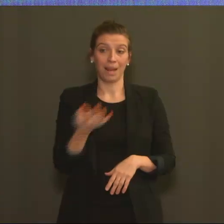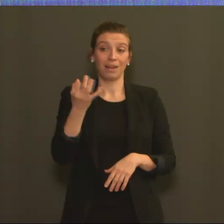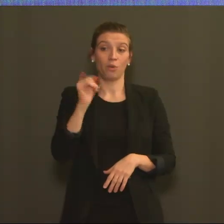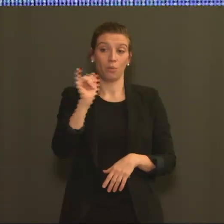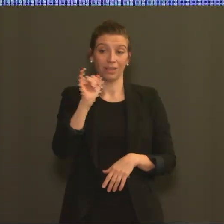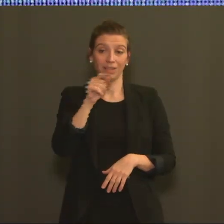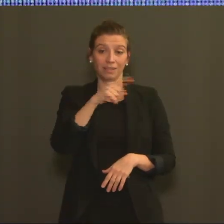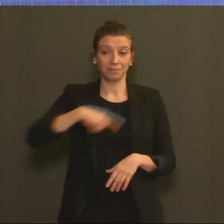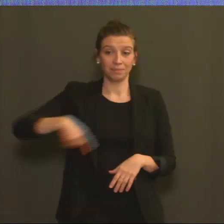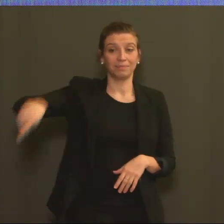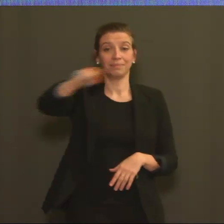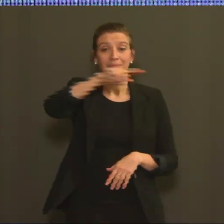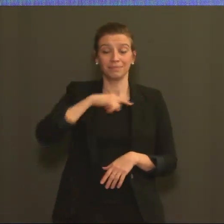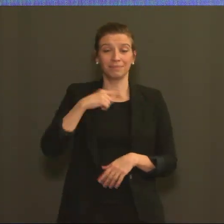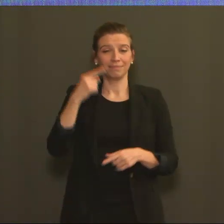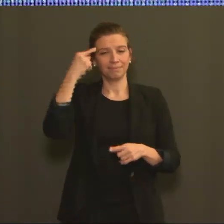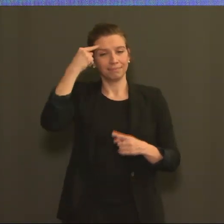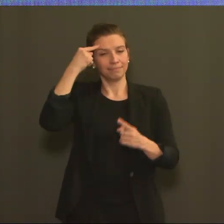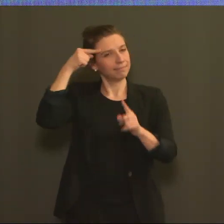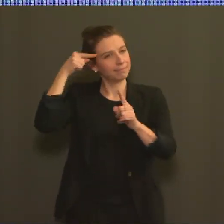mogelijke varianten